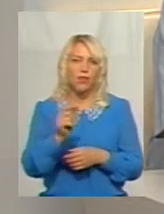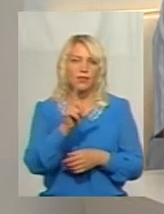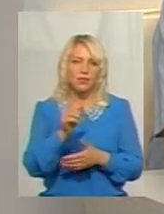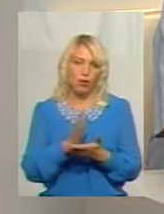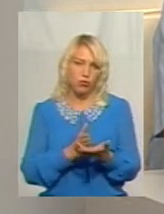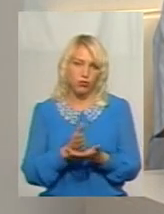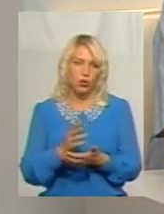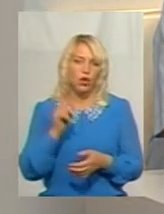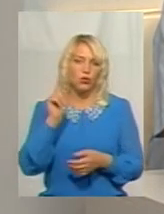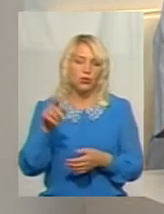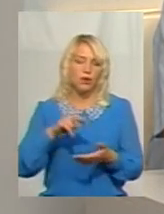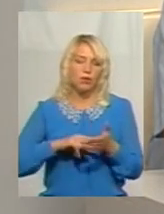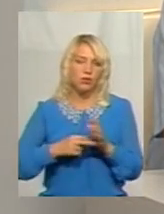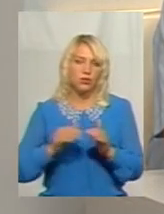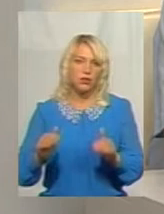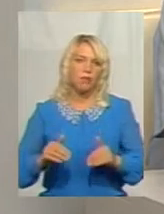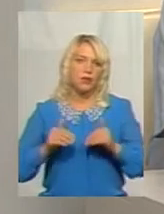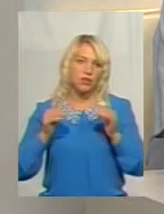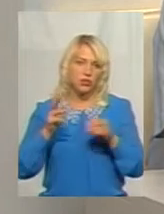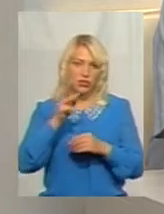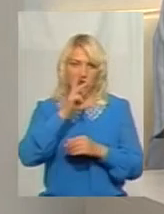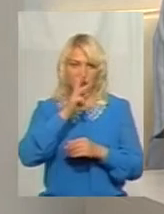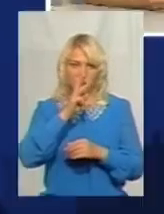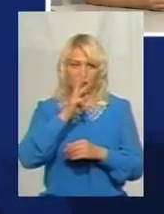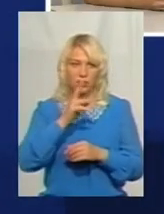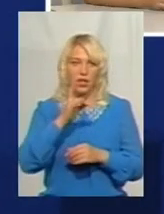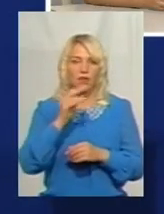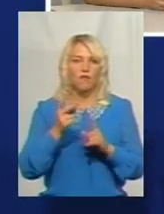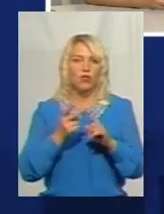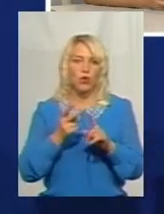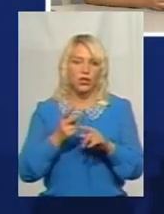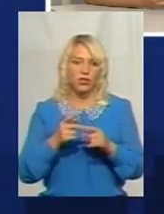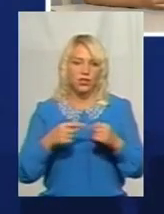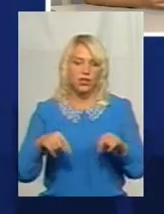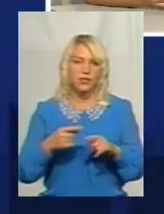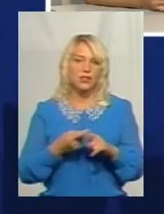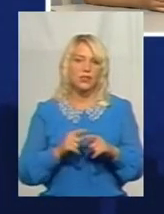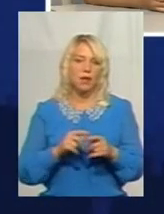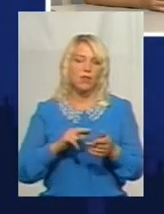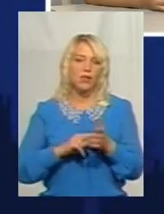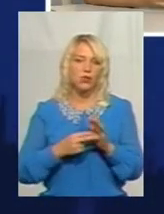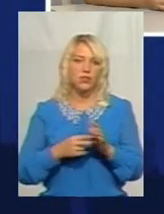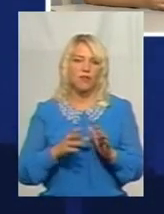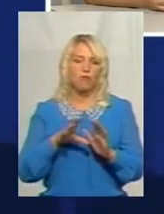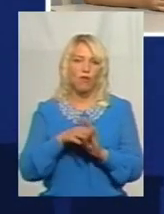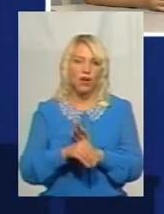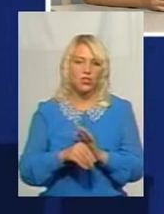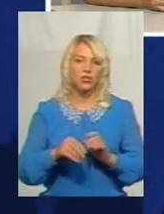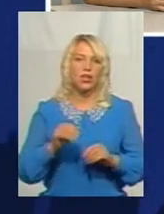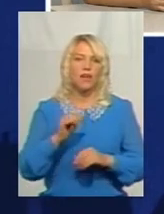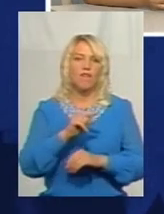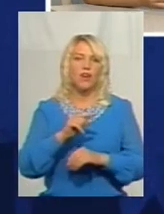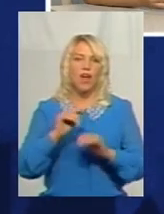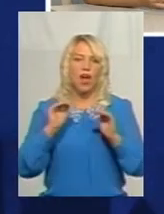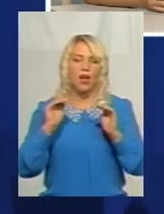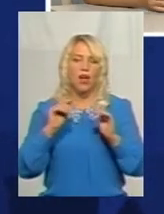тоді планується і підвищення заробітної плати на вторинній ланці, а це планується впроваджувати в амбулаторних закладах